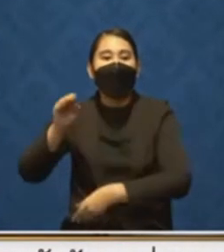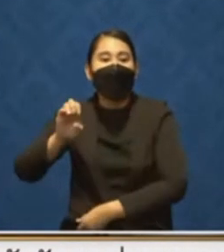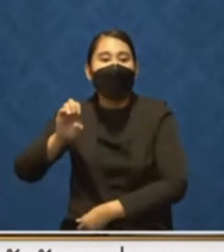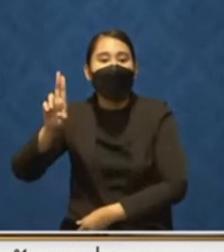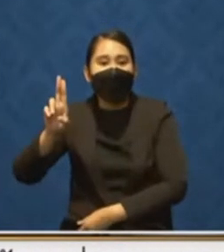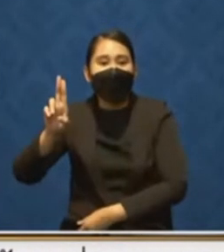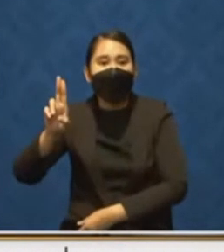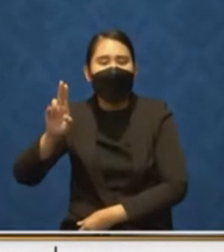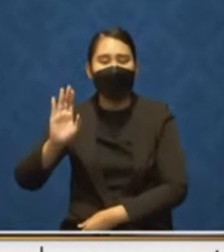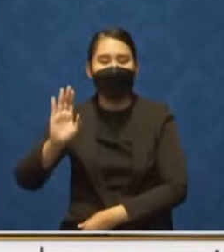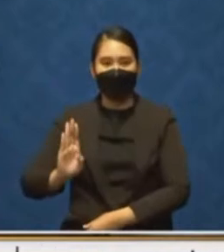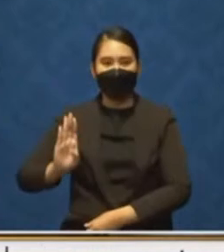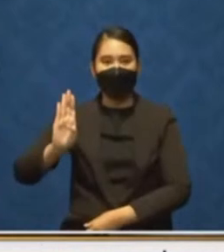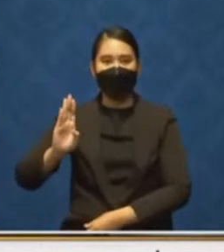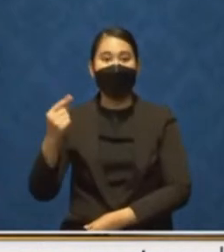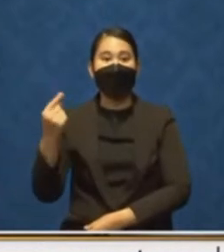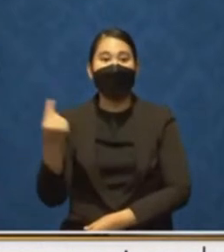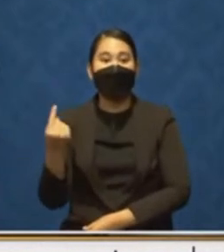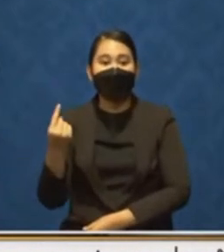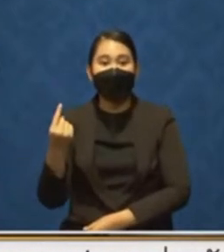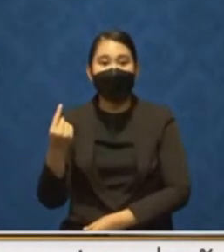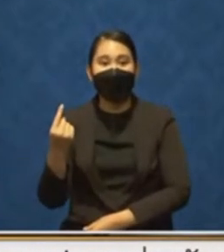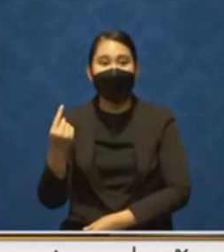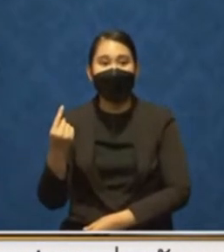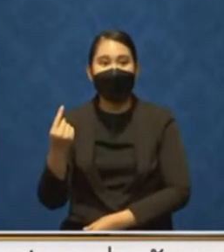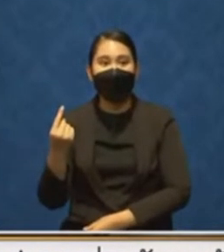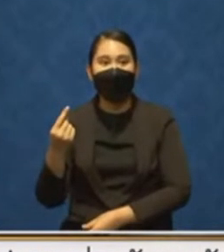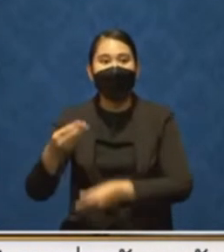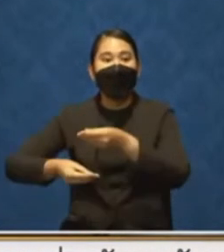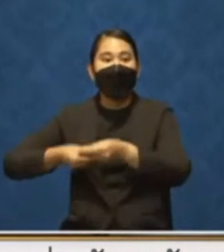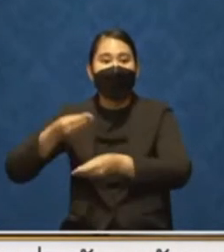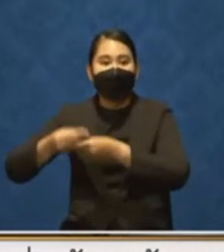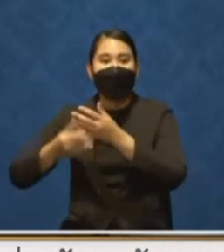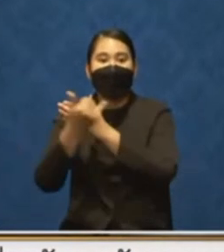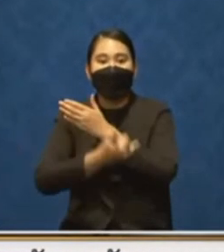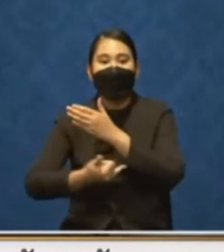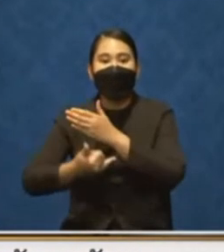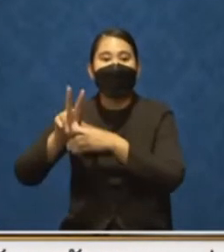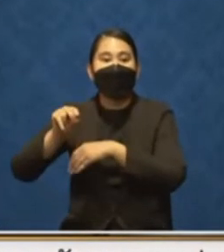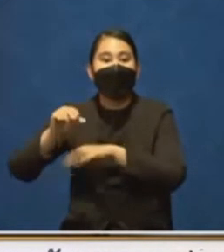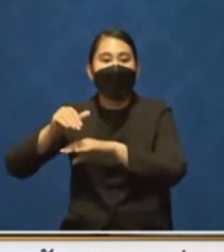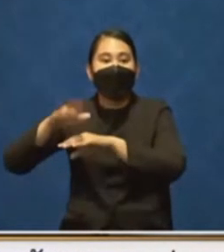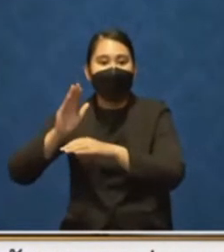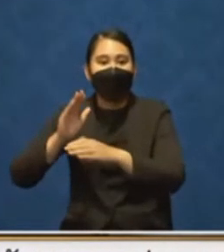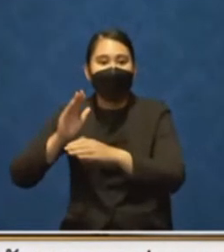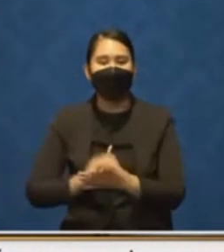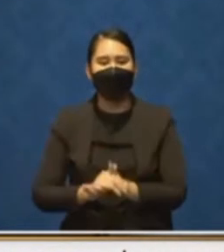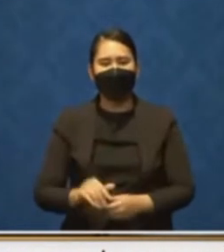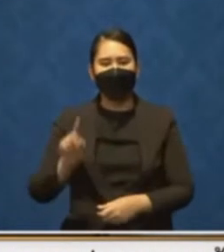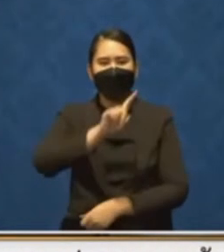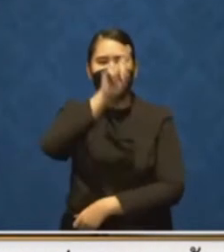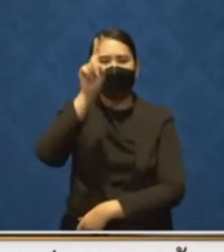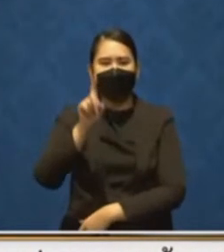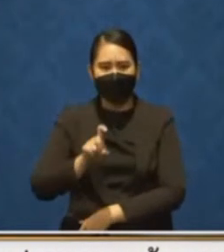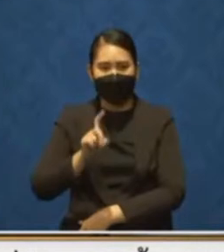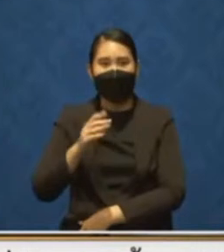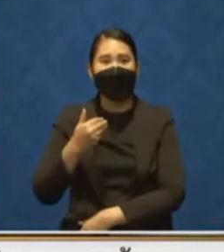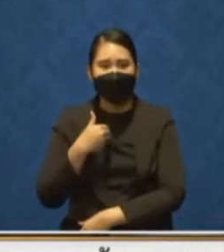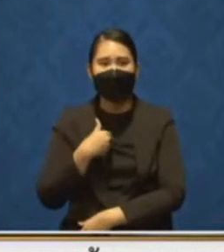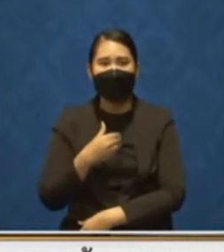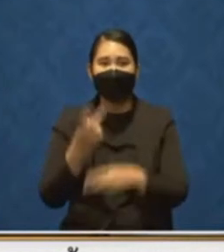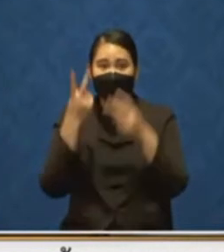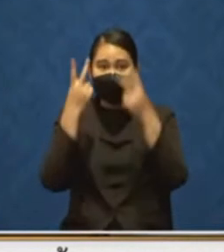บริษัทที่บริษัทเดียวในแฟรงค์เฟิร์ตหรือไงที่มันขายกันในสภาพยุโรป 36ประเทศก่อนหน้าแก้ไขนะครับท่านนายกเริ่มตรี